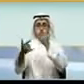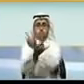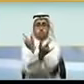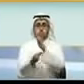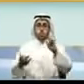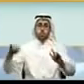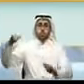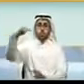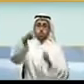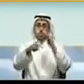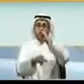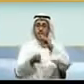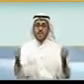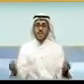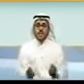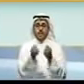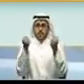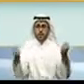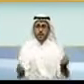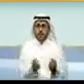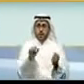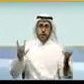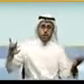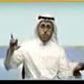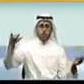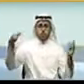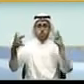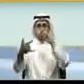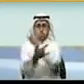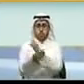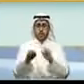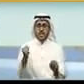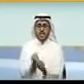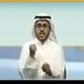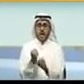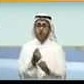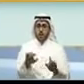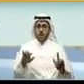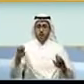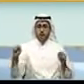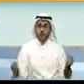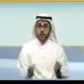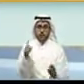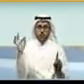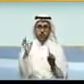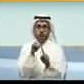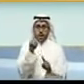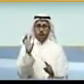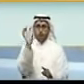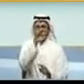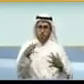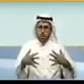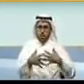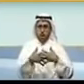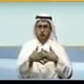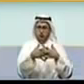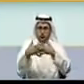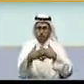والقوات المشاركة مهاراتهم خلال المناورات التي أطلق عليها كلير سكاي